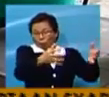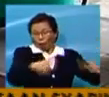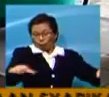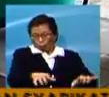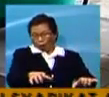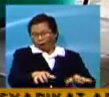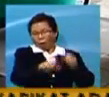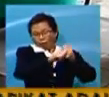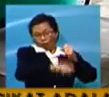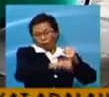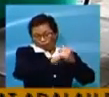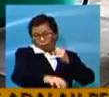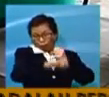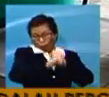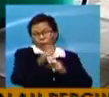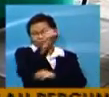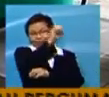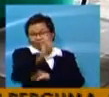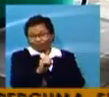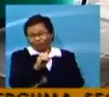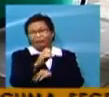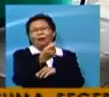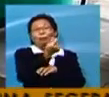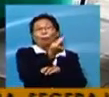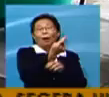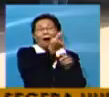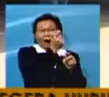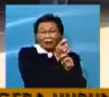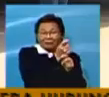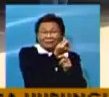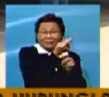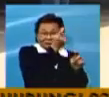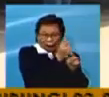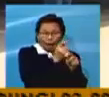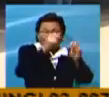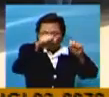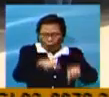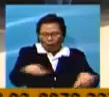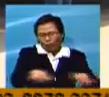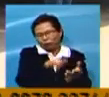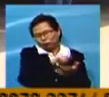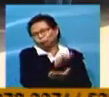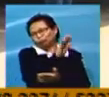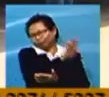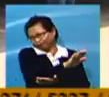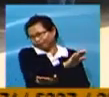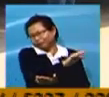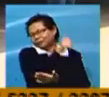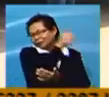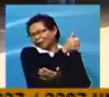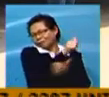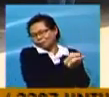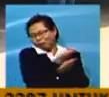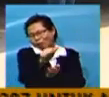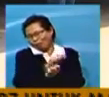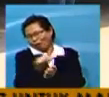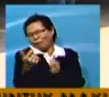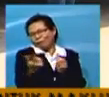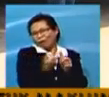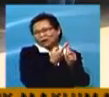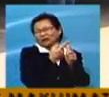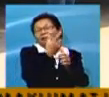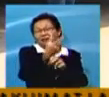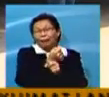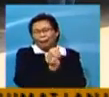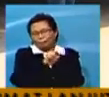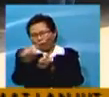melakukan promosi dengan memberikan diskaun daripada harga yang telah ditetapkan, boleh berbuat demikian dengan mendapat kelulusan terlebih dahulu